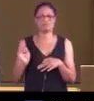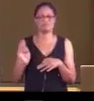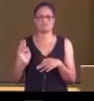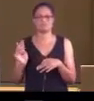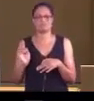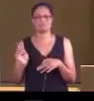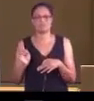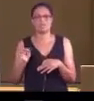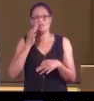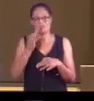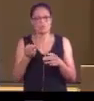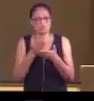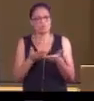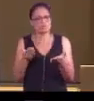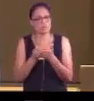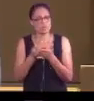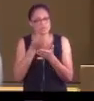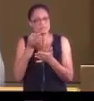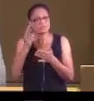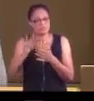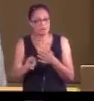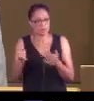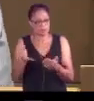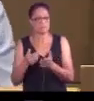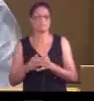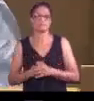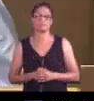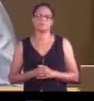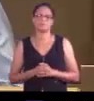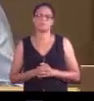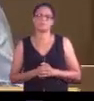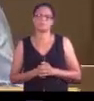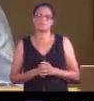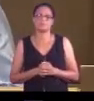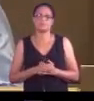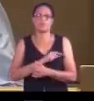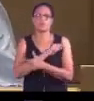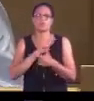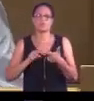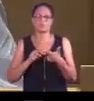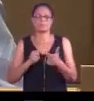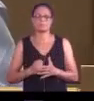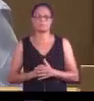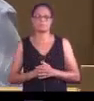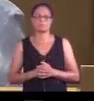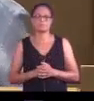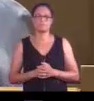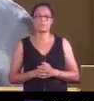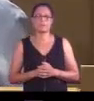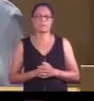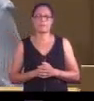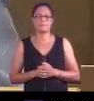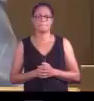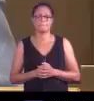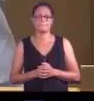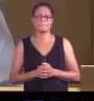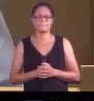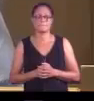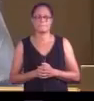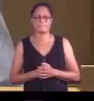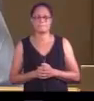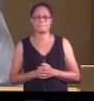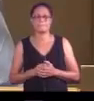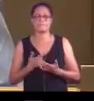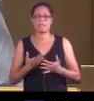pour rétablir les faits. Deuxièmement, comme je suis actuellement aussi toujours, je ne la préside plus, mais membre de